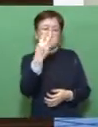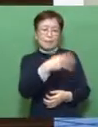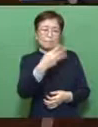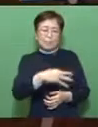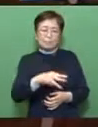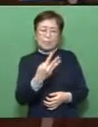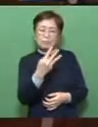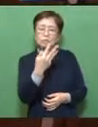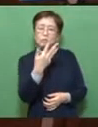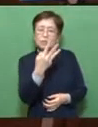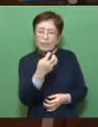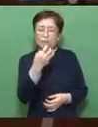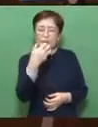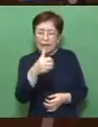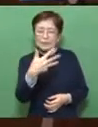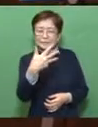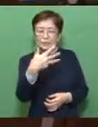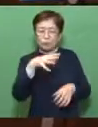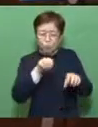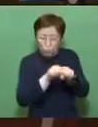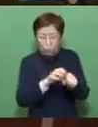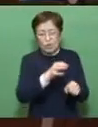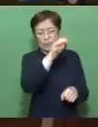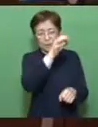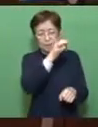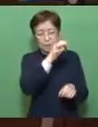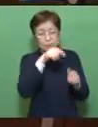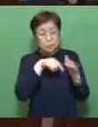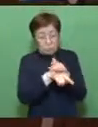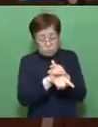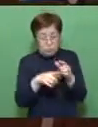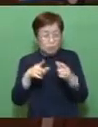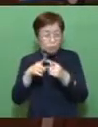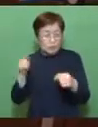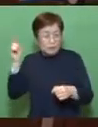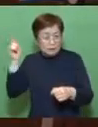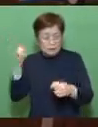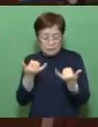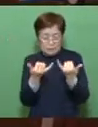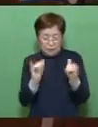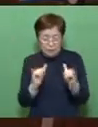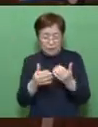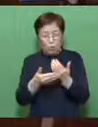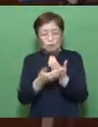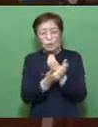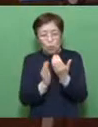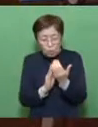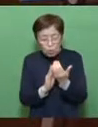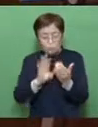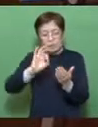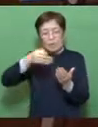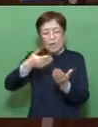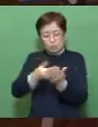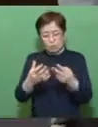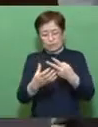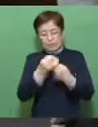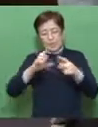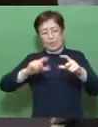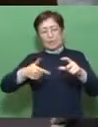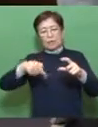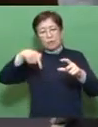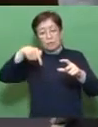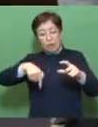まこれは社会保障と税の一体改革であの消費税があ5%から